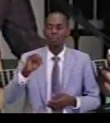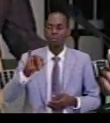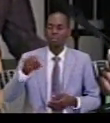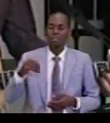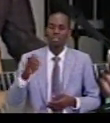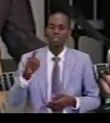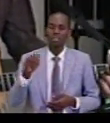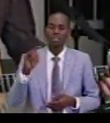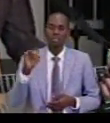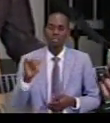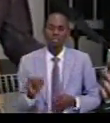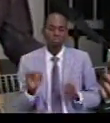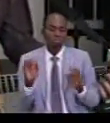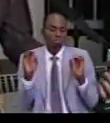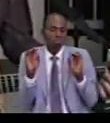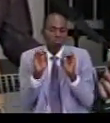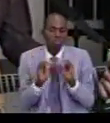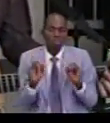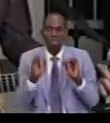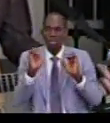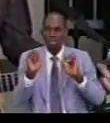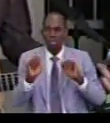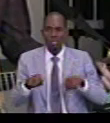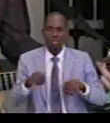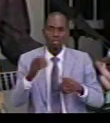Rien ne pourra l'arrêter.